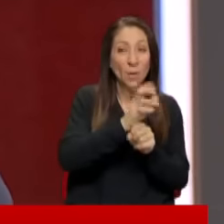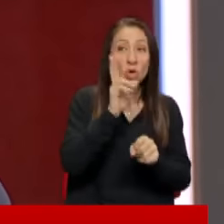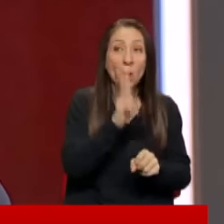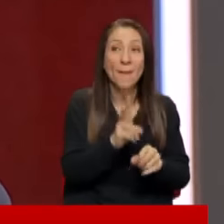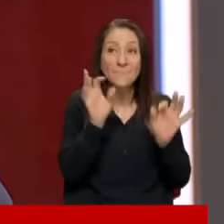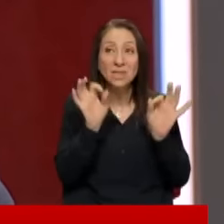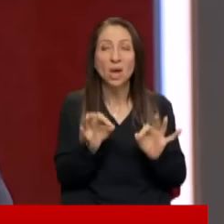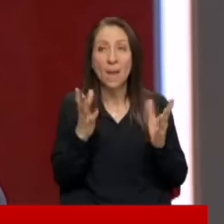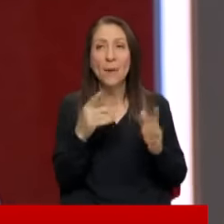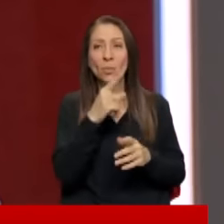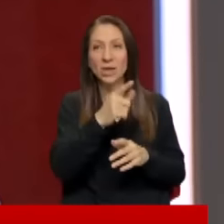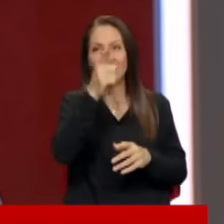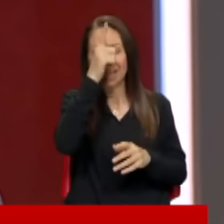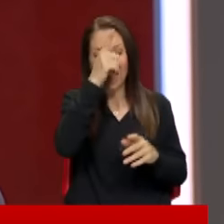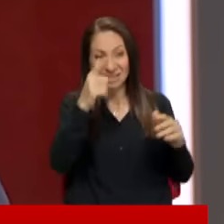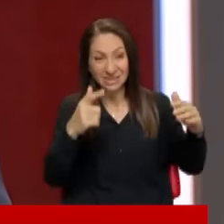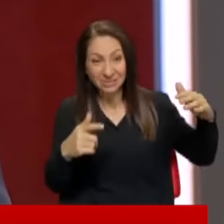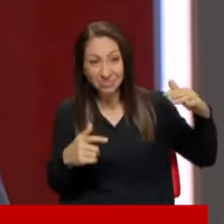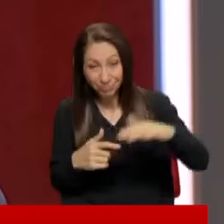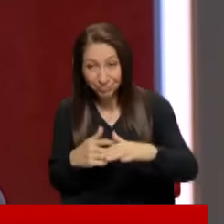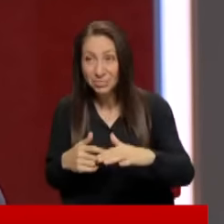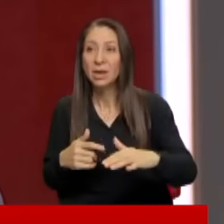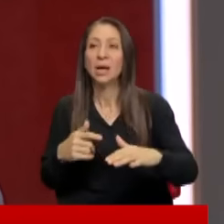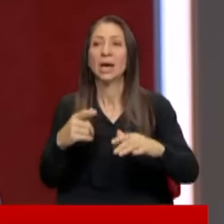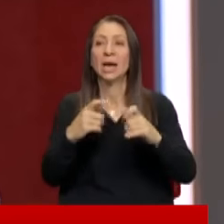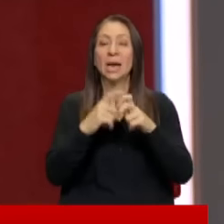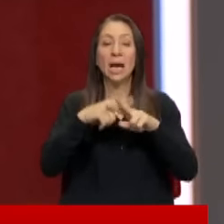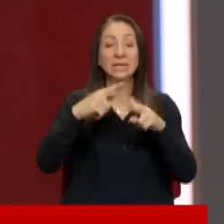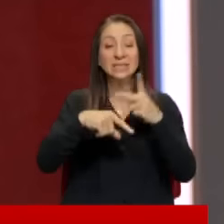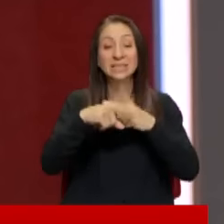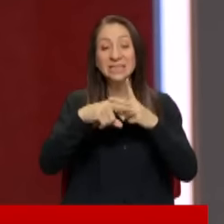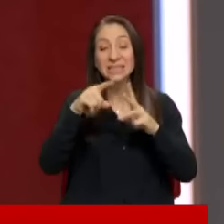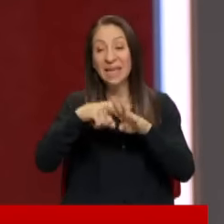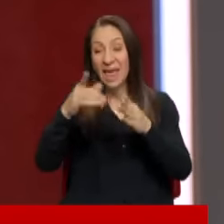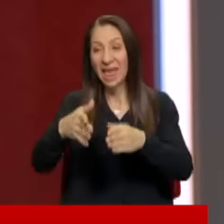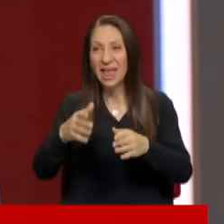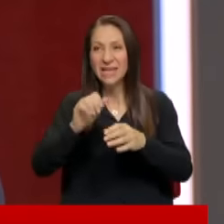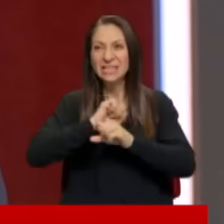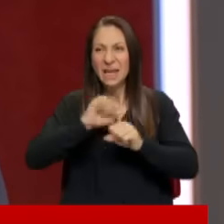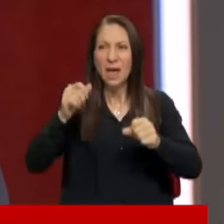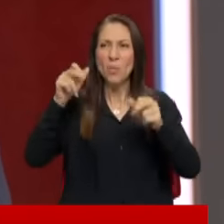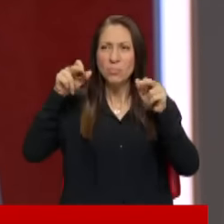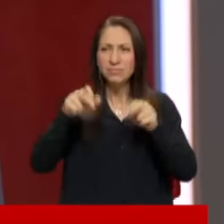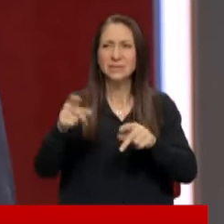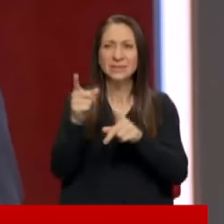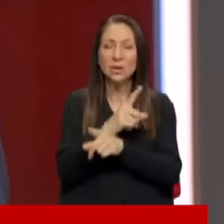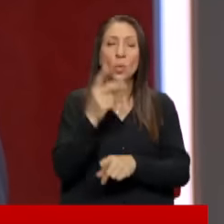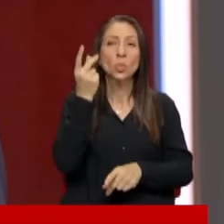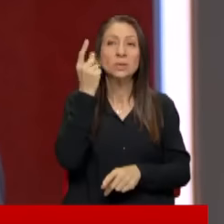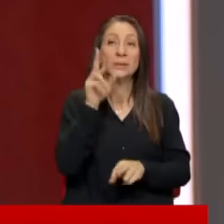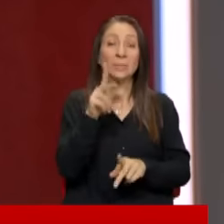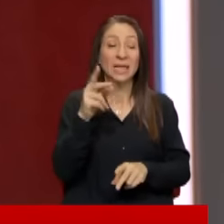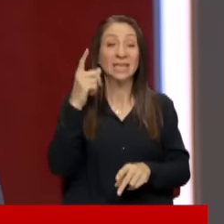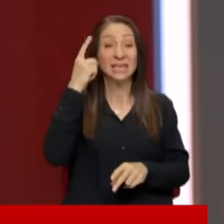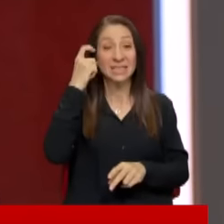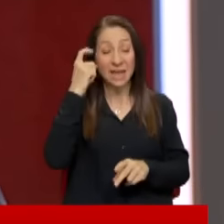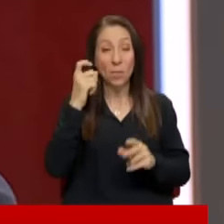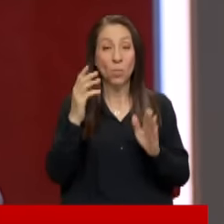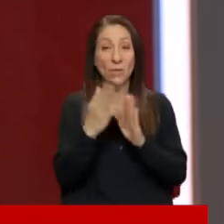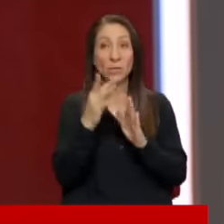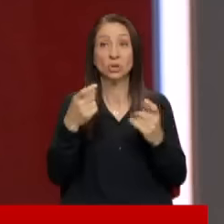başlamıştı. Ancak işte bu İran'ın saldırısı ne yazık ki Gazze'nin durumunu unutturacak gibi görünüyor en azından kısa vadede. Ve İsrail'in muhalifler de keza